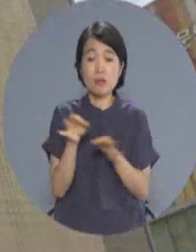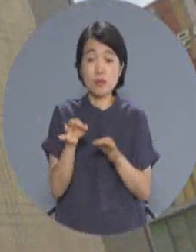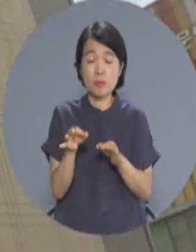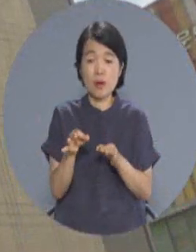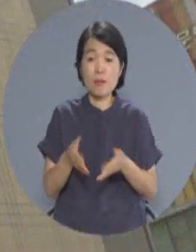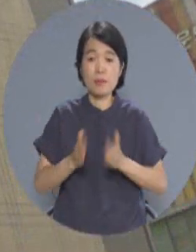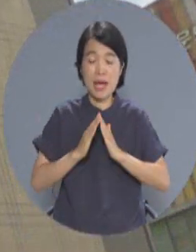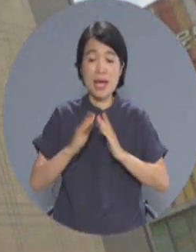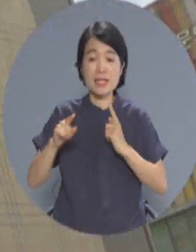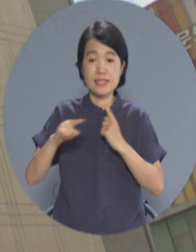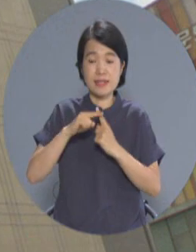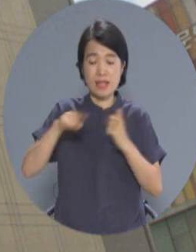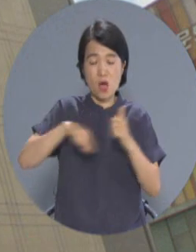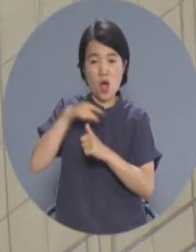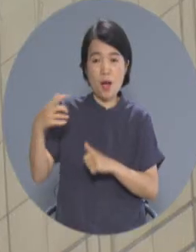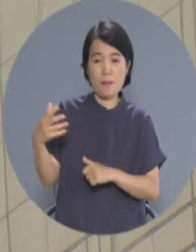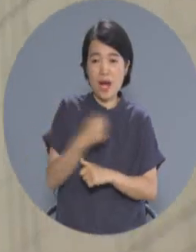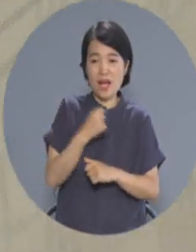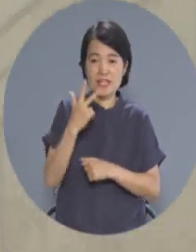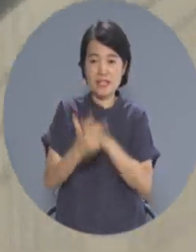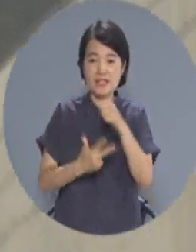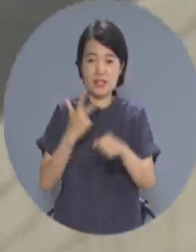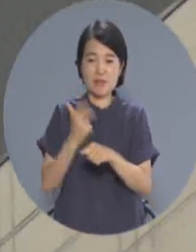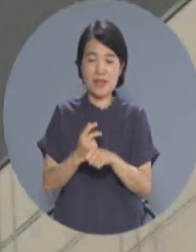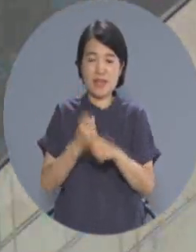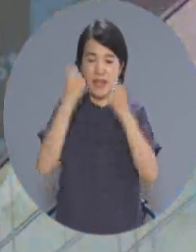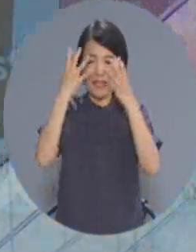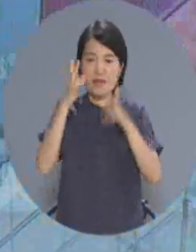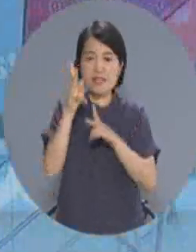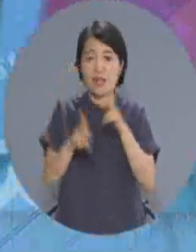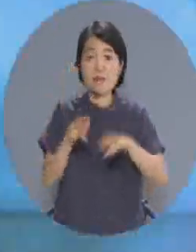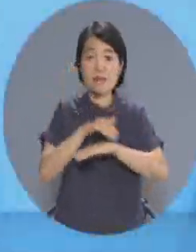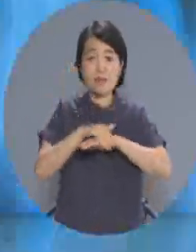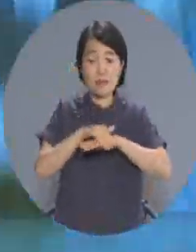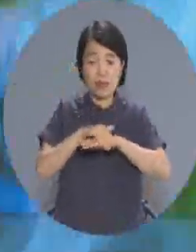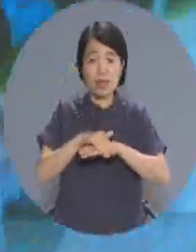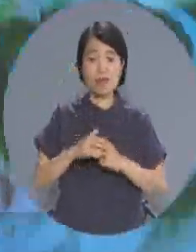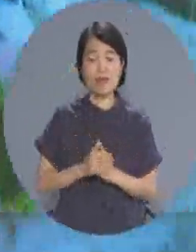대한 긍정적인 여론을 얻고 7년 만에 새롭게 내놓은